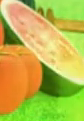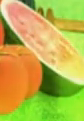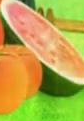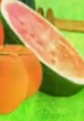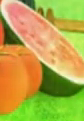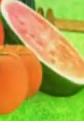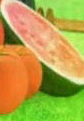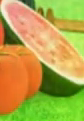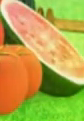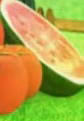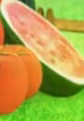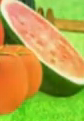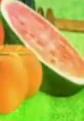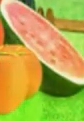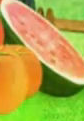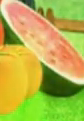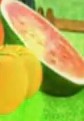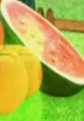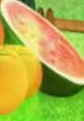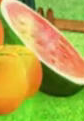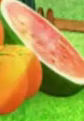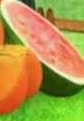คือนโยบายธกส.